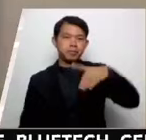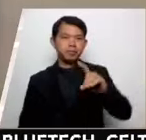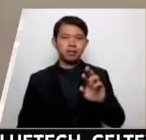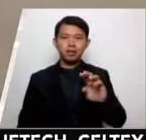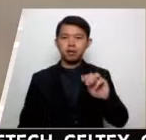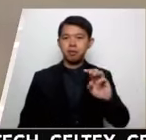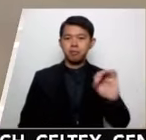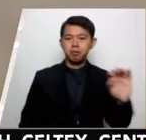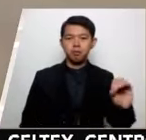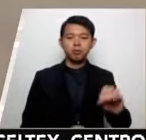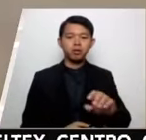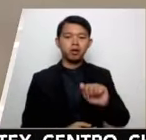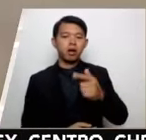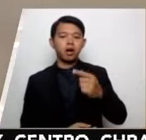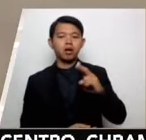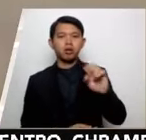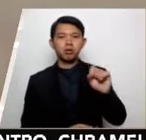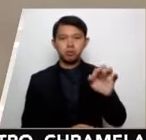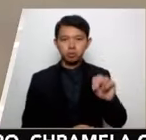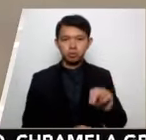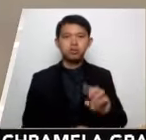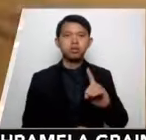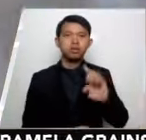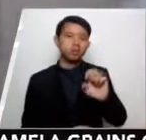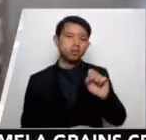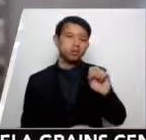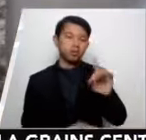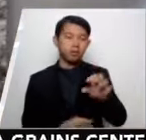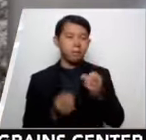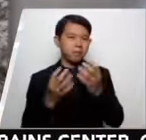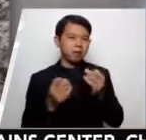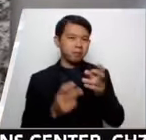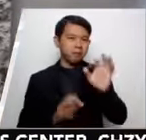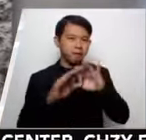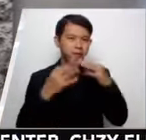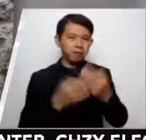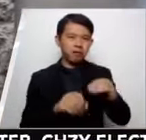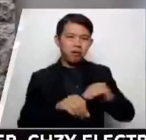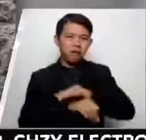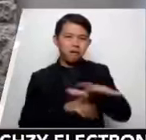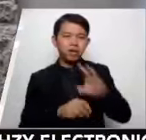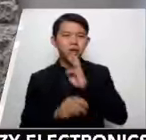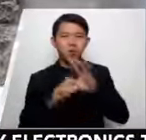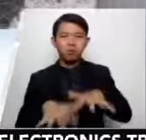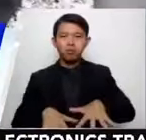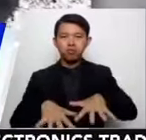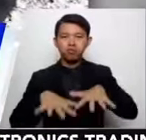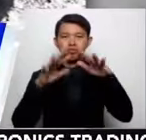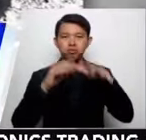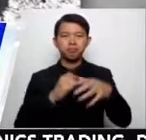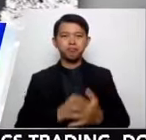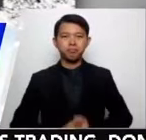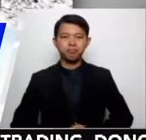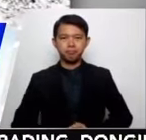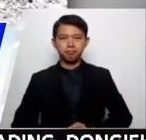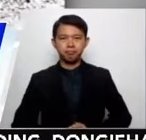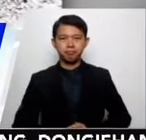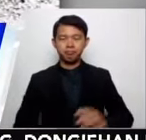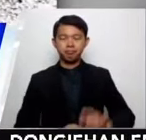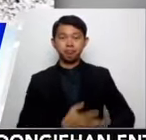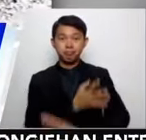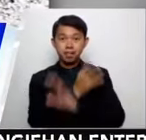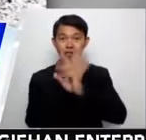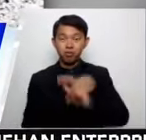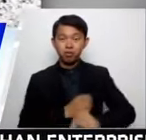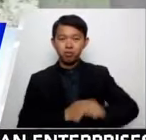50,000 pamilya ang apektado ng baha sa probinsya. Sa Kapalong, Davao del Norte, 4 na magkakaanak ang namatay